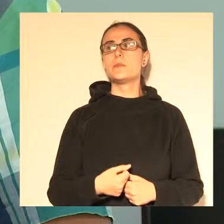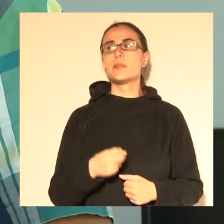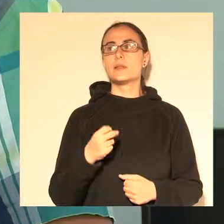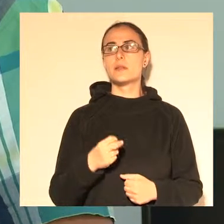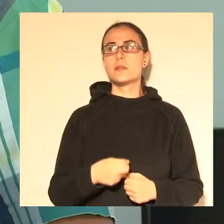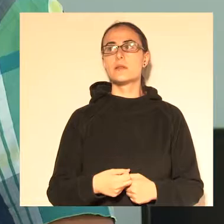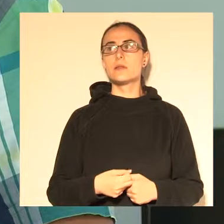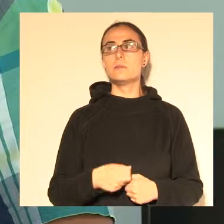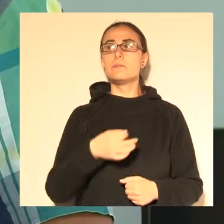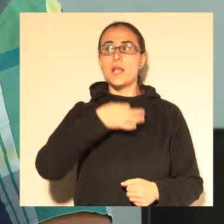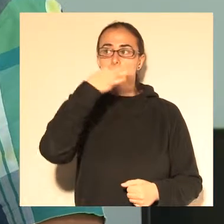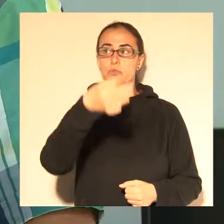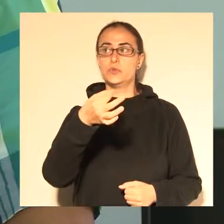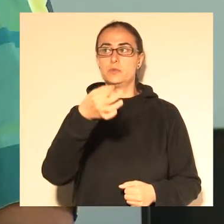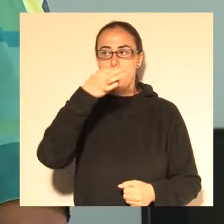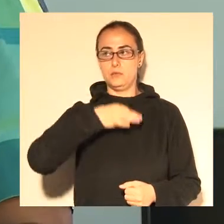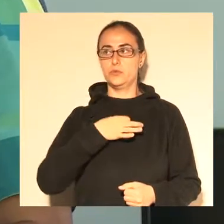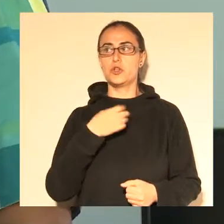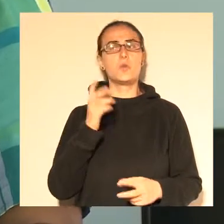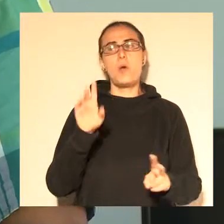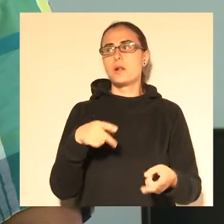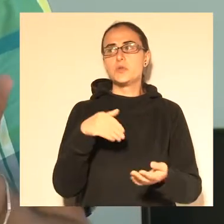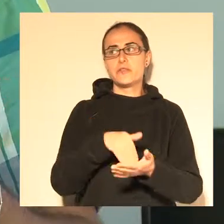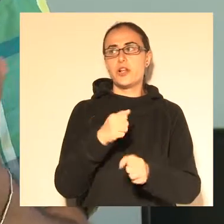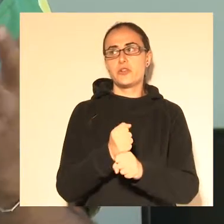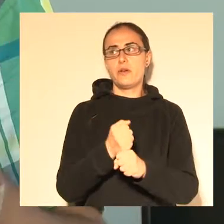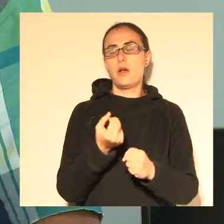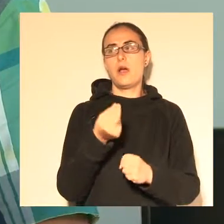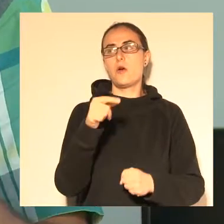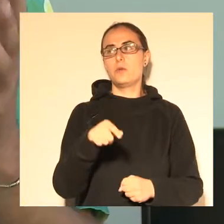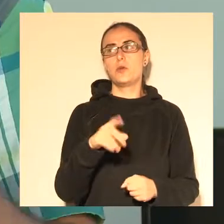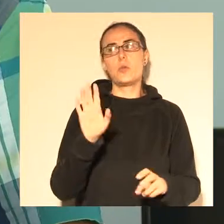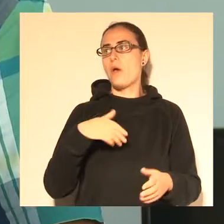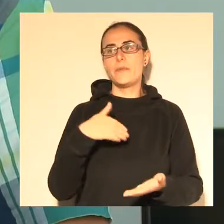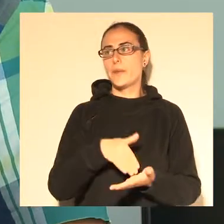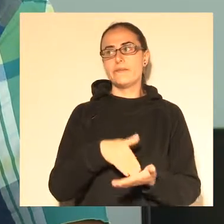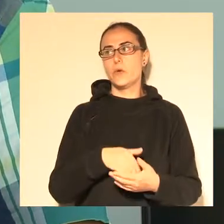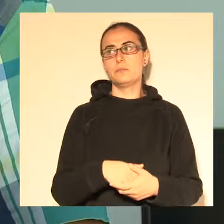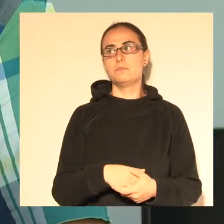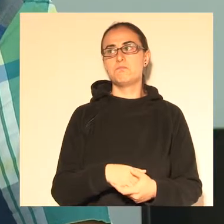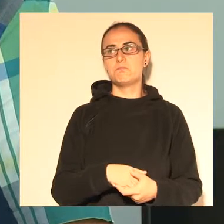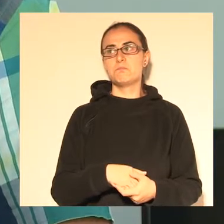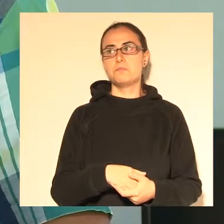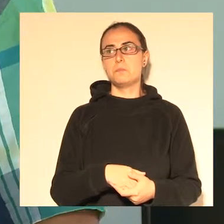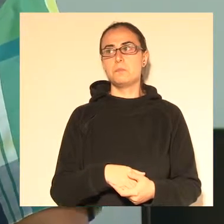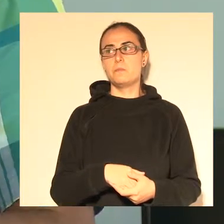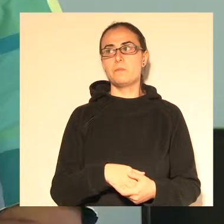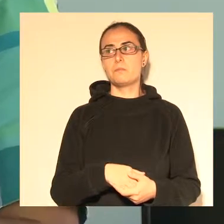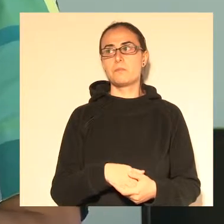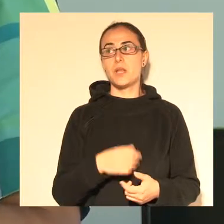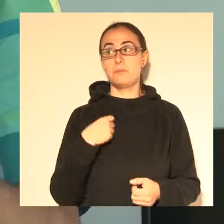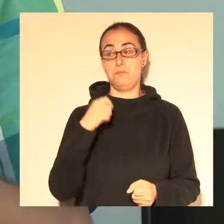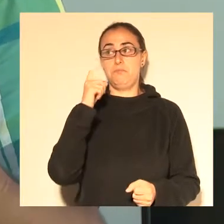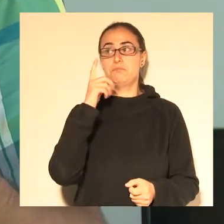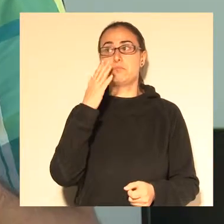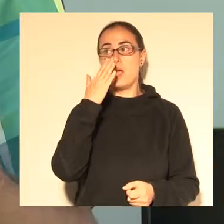ceva Mi a spus Domnul știu ce faceți acolo dar noi n avem nevoie de M am